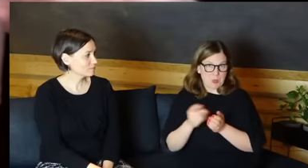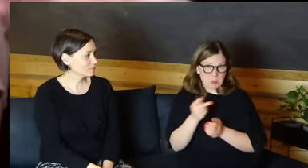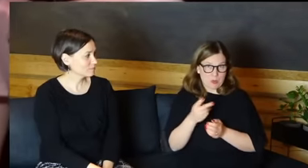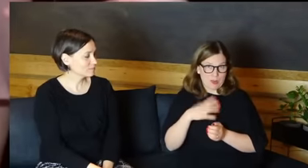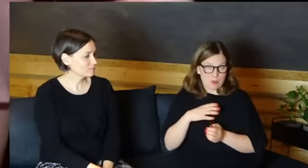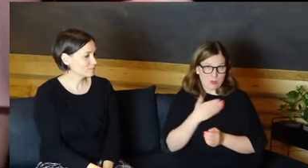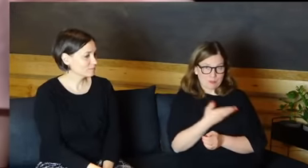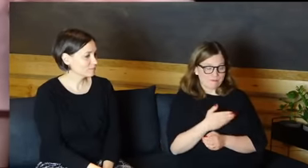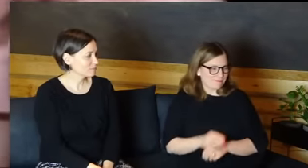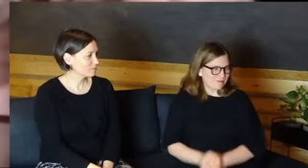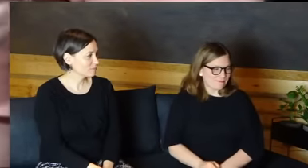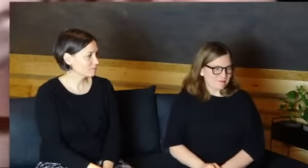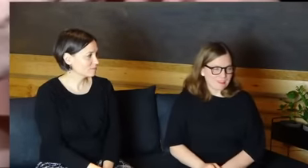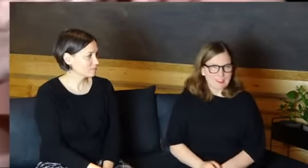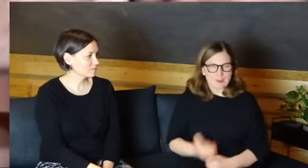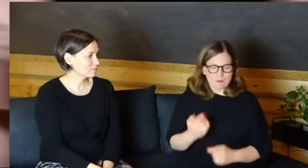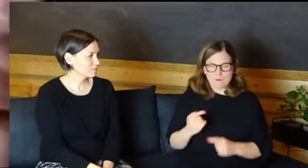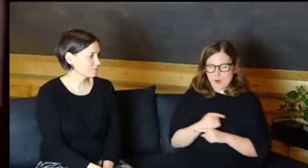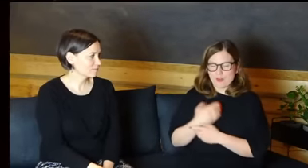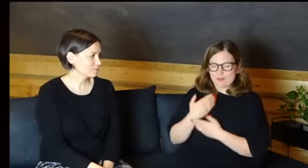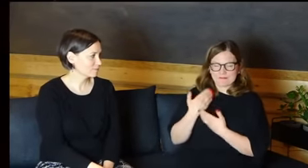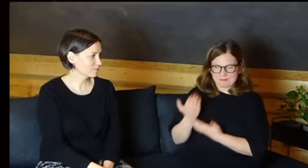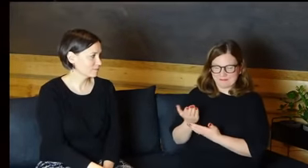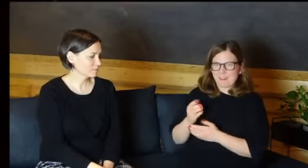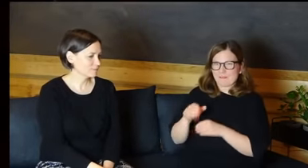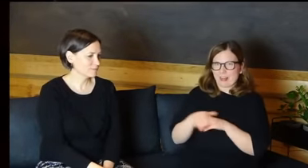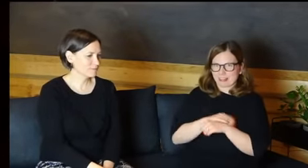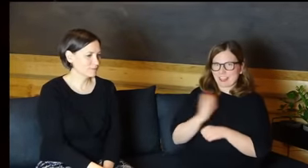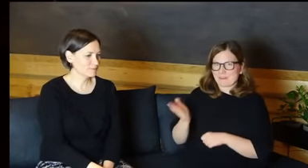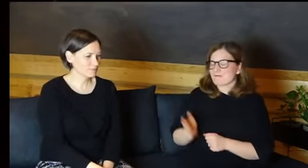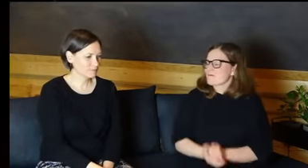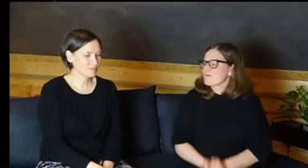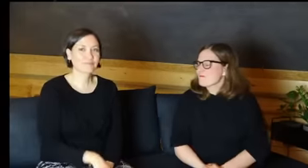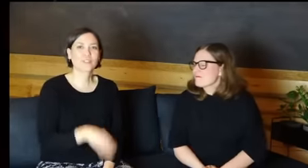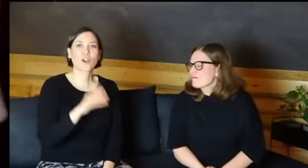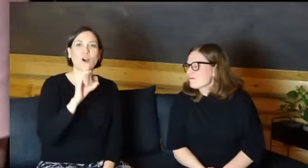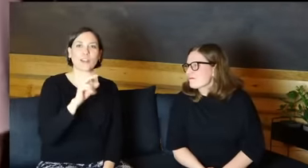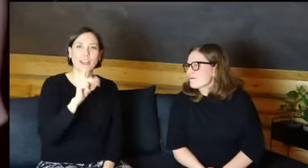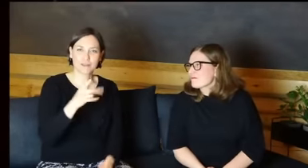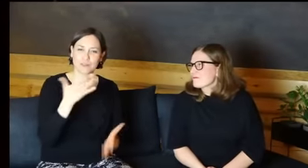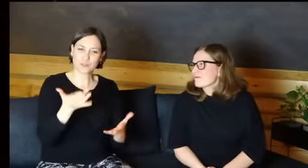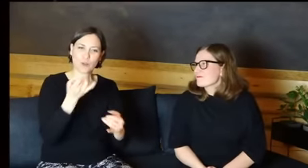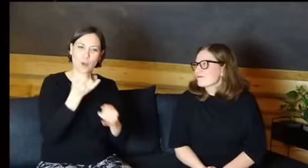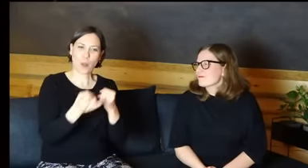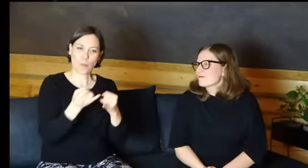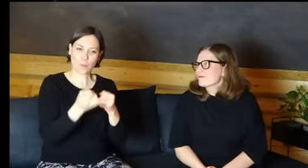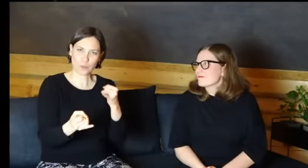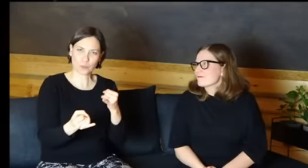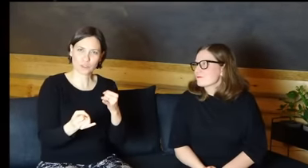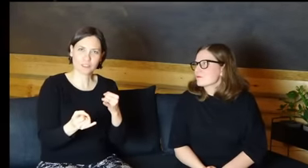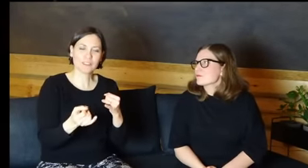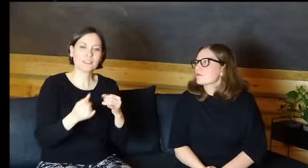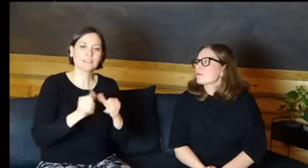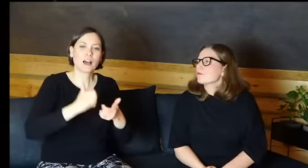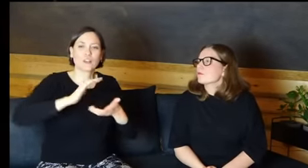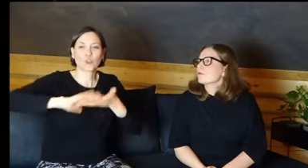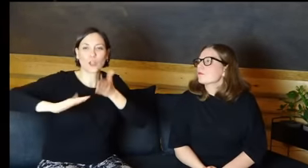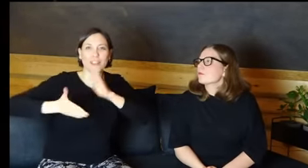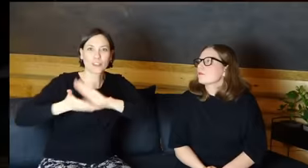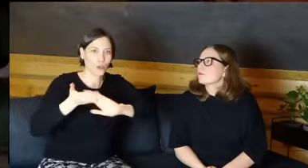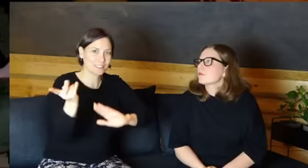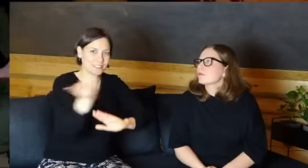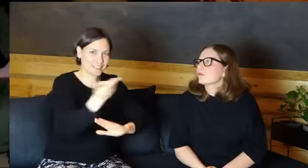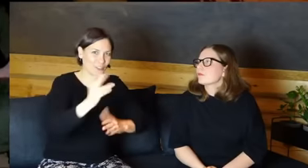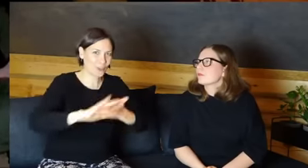Mä annan Valtterille. Okei. Nyt lopuksi saatte kehukaa toisianne.